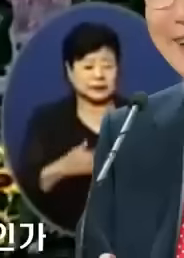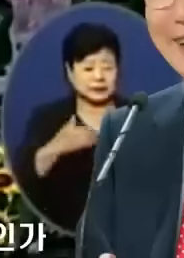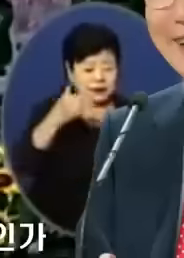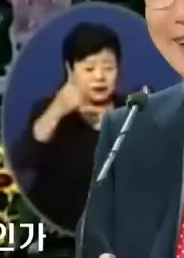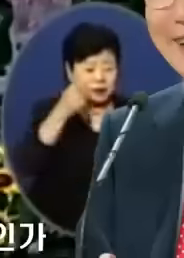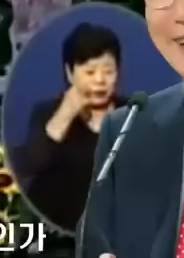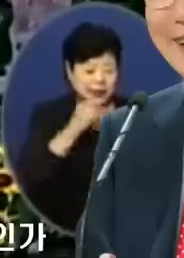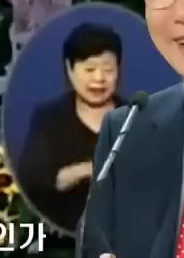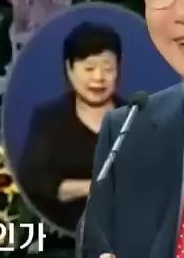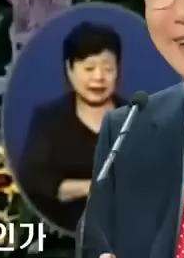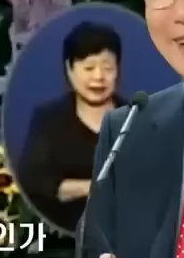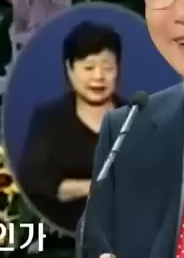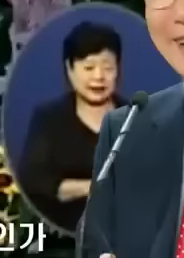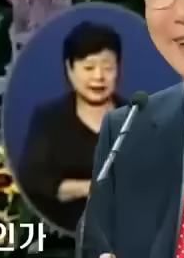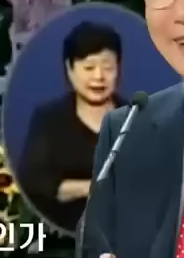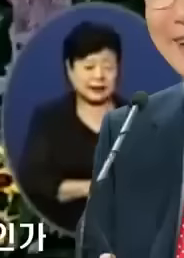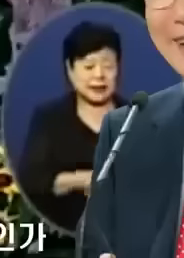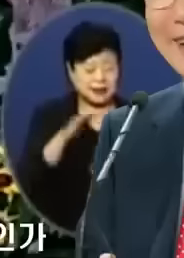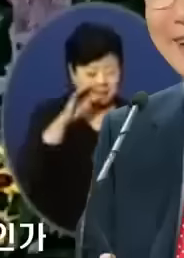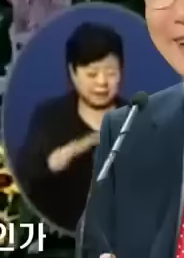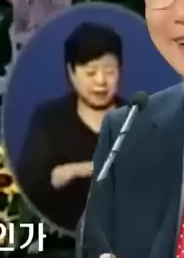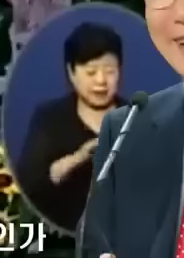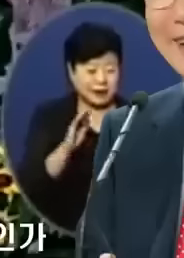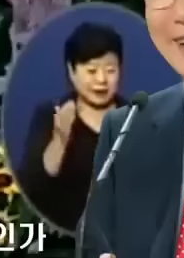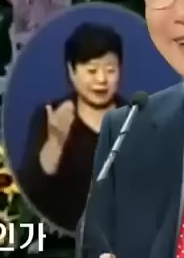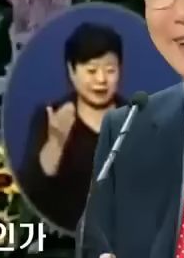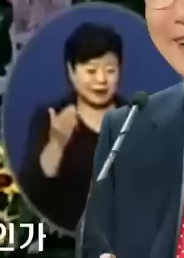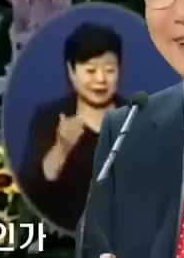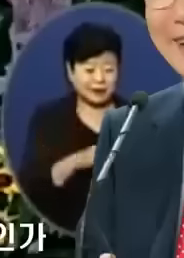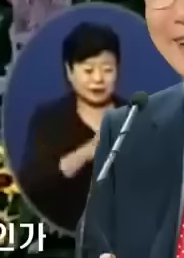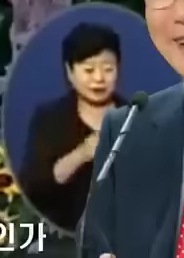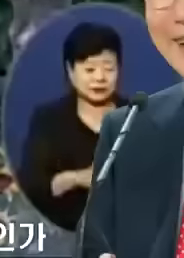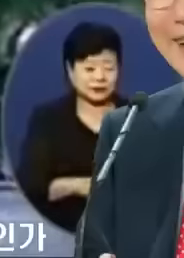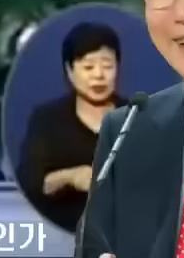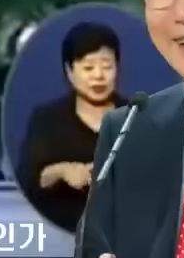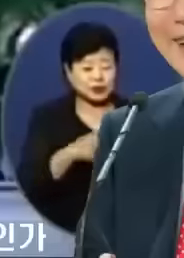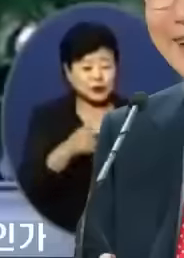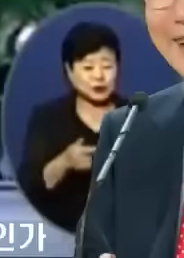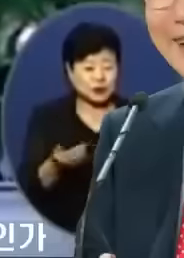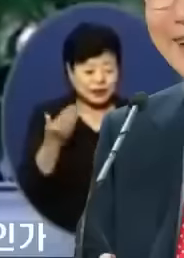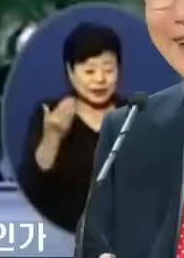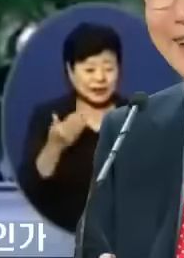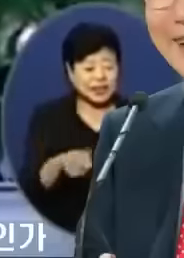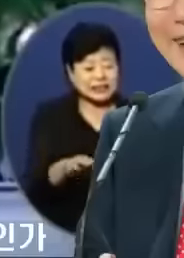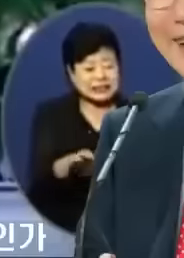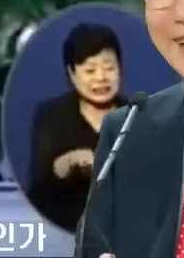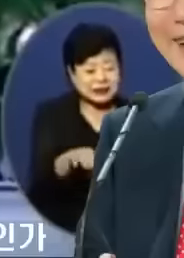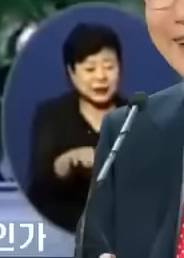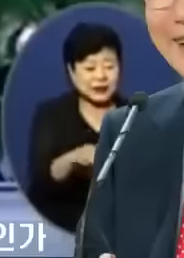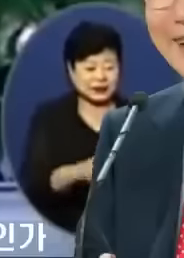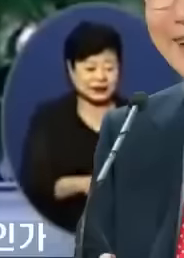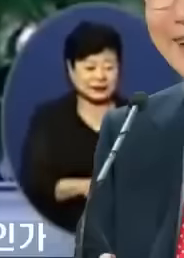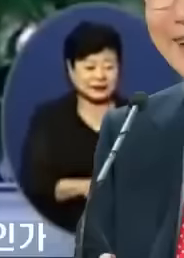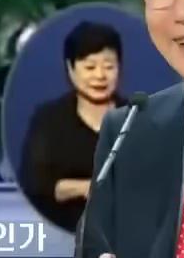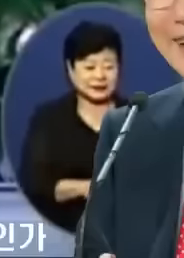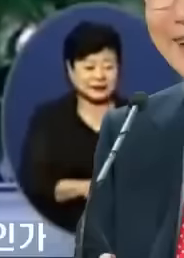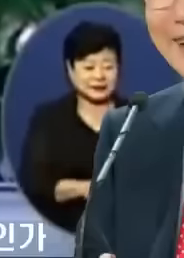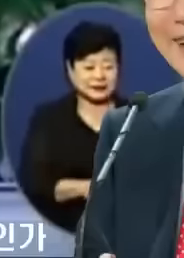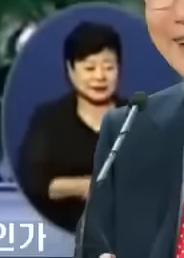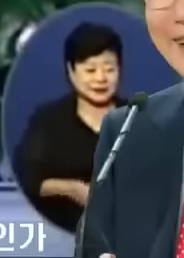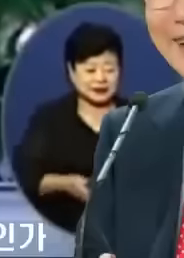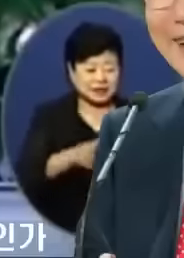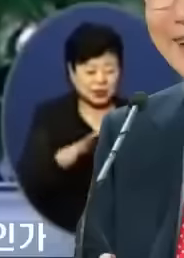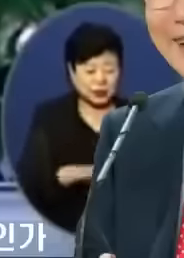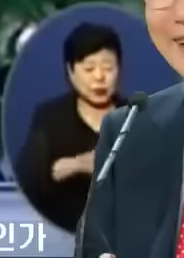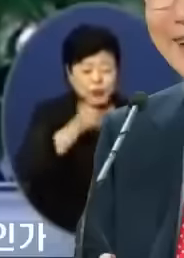성장을 하지 않고 패배하고 맙니다. 우리는 초등학교 다닐 때 시골에 다녔기 때문에